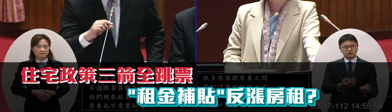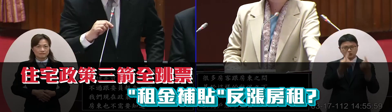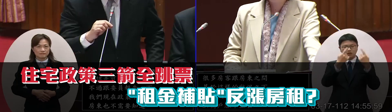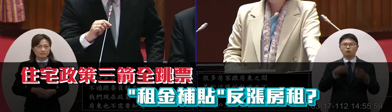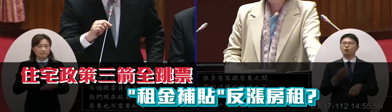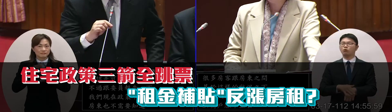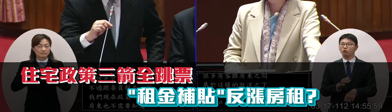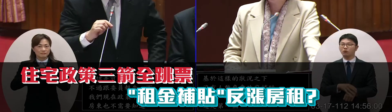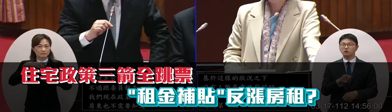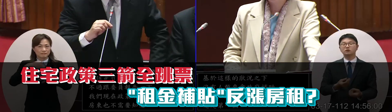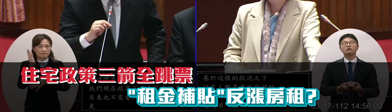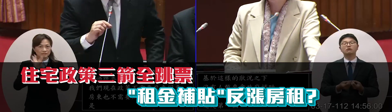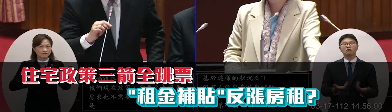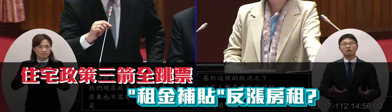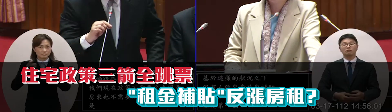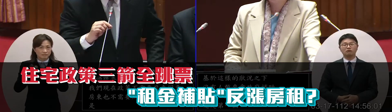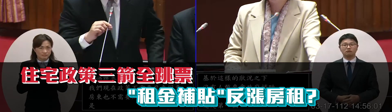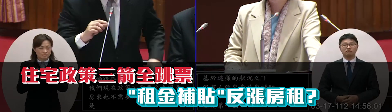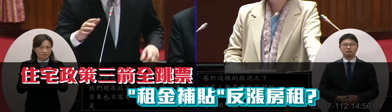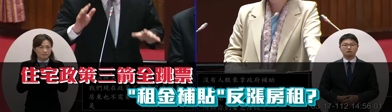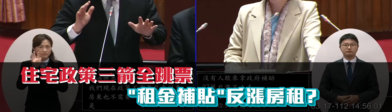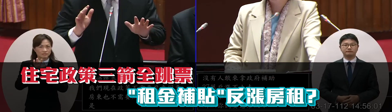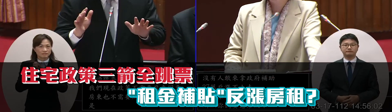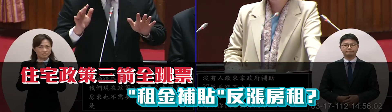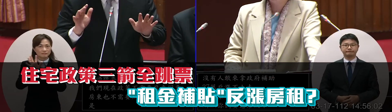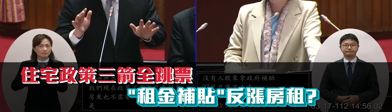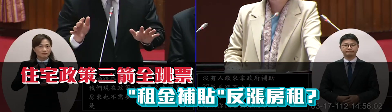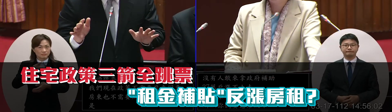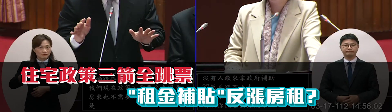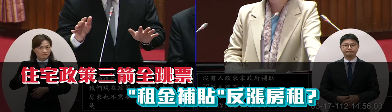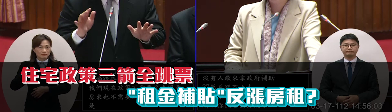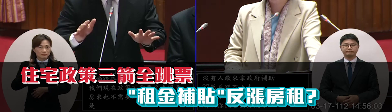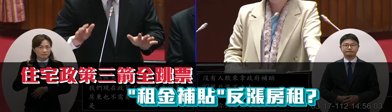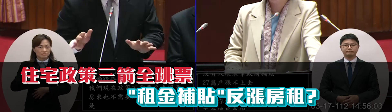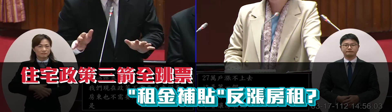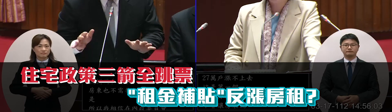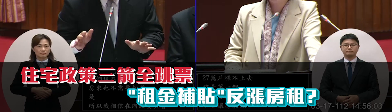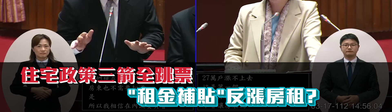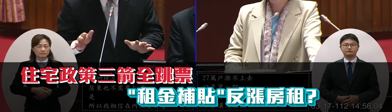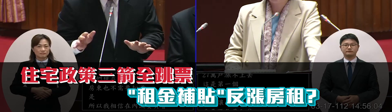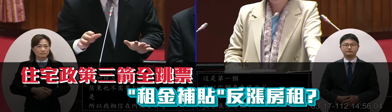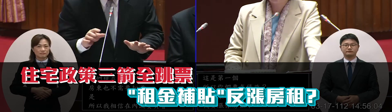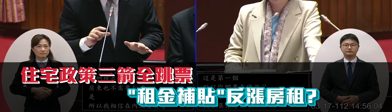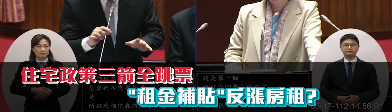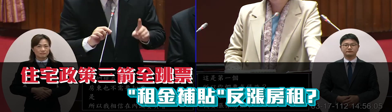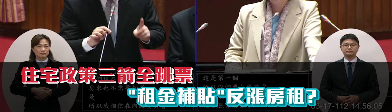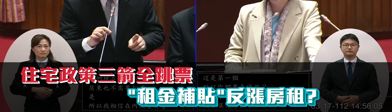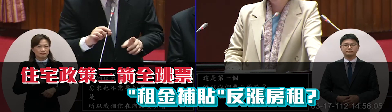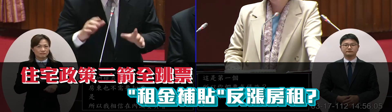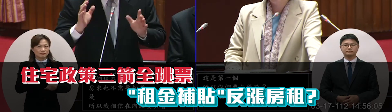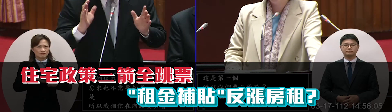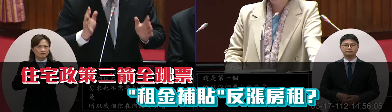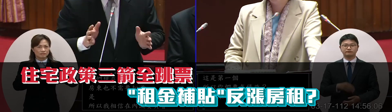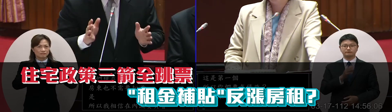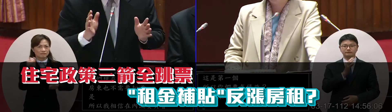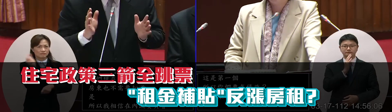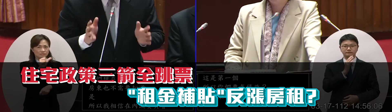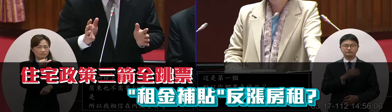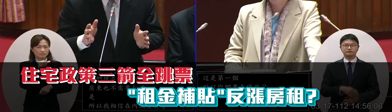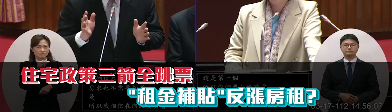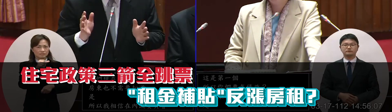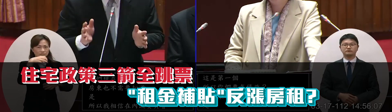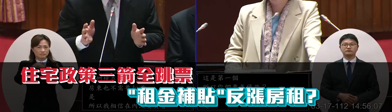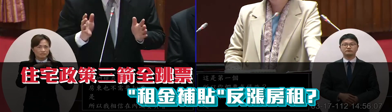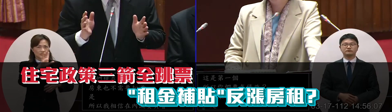相信在内政委员会的时候，其实跟委员报告一下。我们那个有五大的一个措施啊，其中一个就是现在